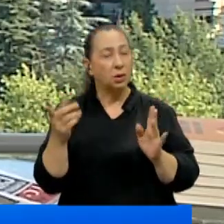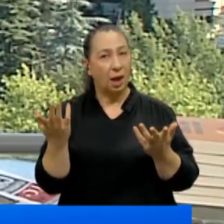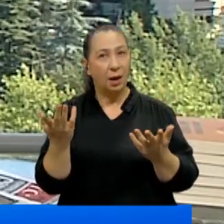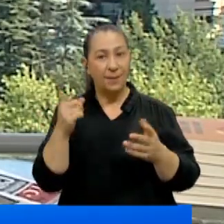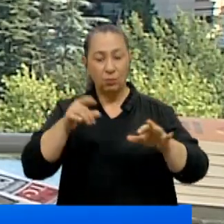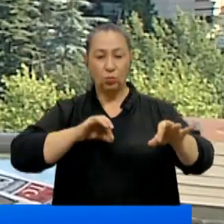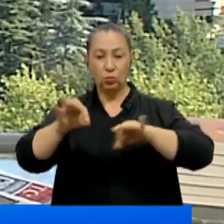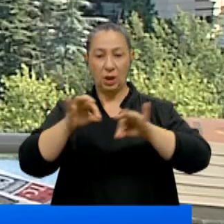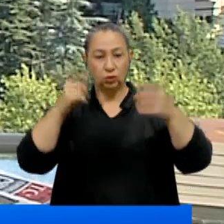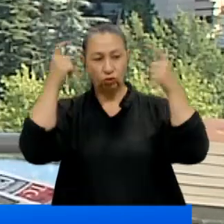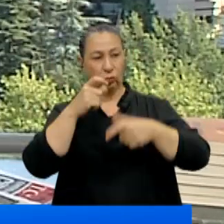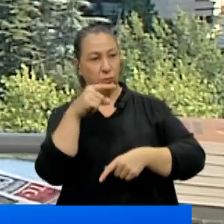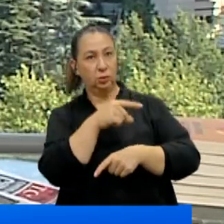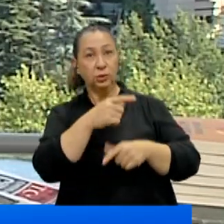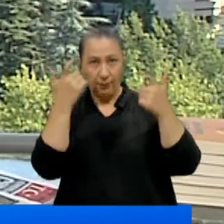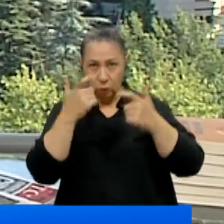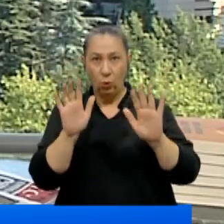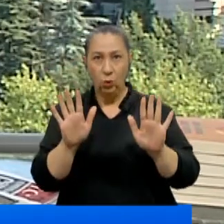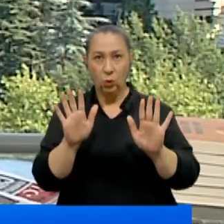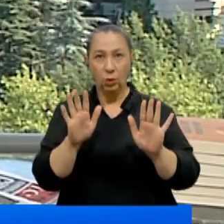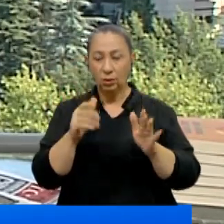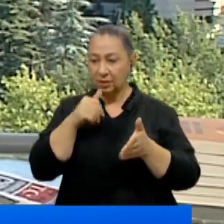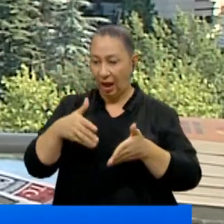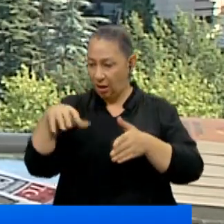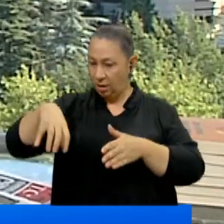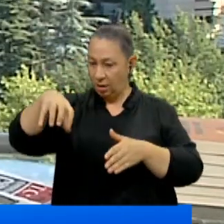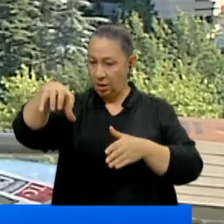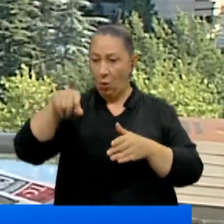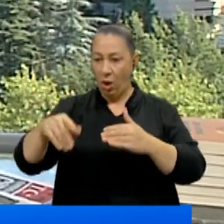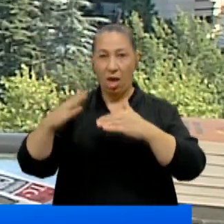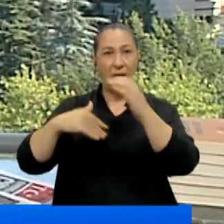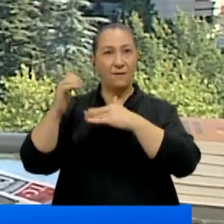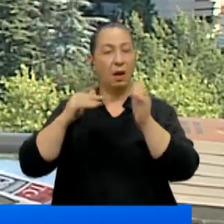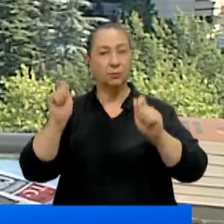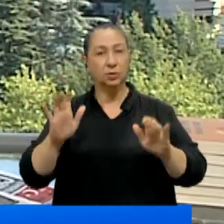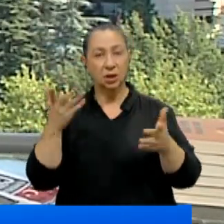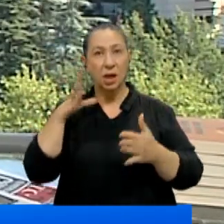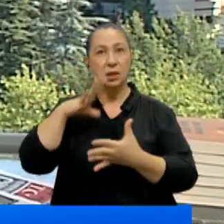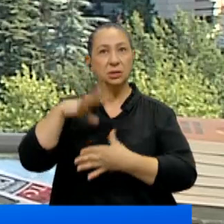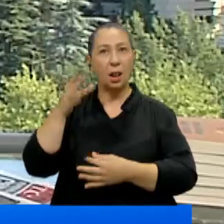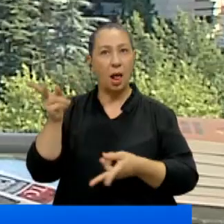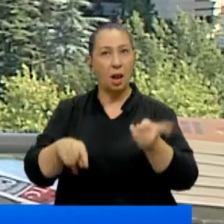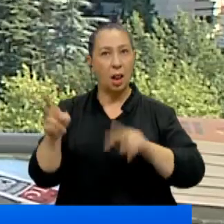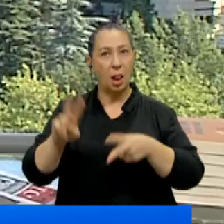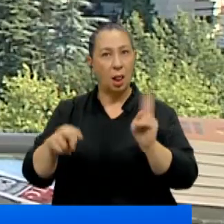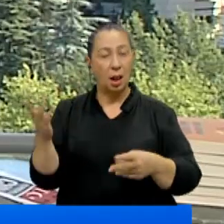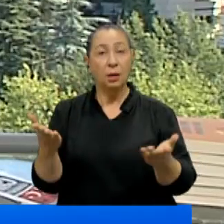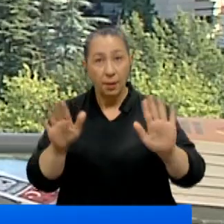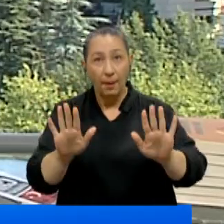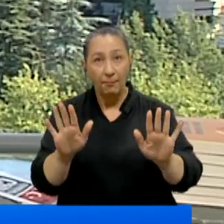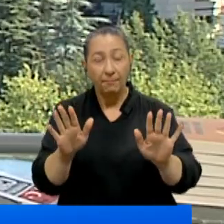şimdi bir müteahhit sorumlu tutuluyor. Sorumlu dere yatağına yapmış o evi, binayı ve orada insanlar hayatını kaybetti. Tamam